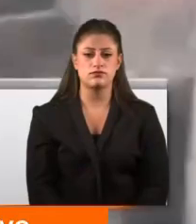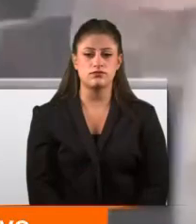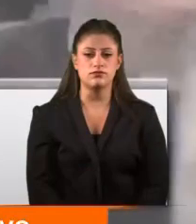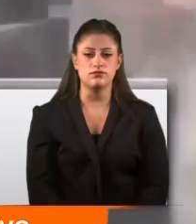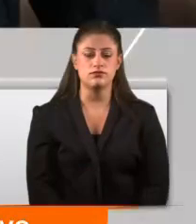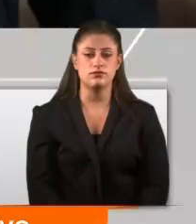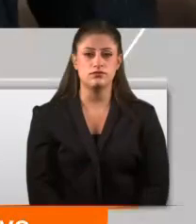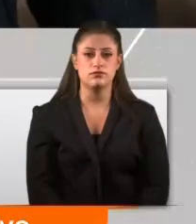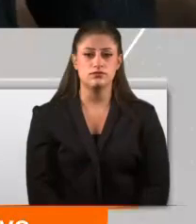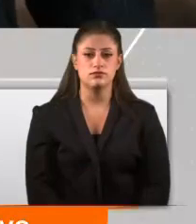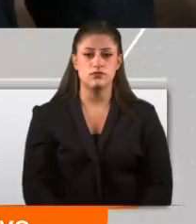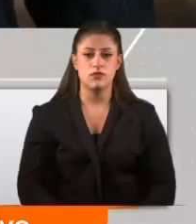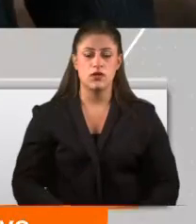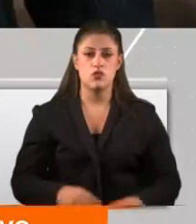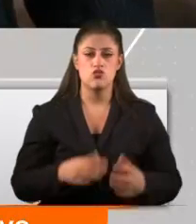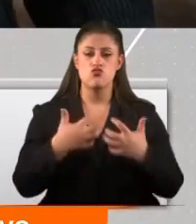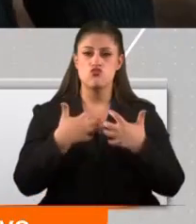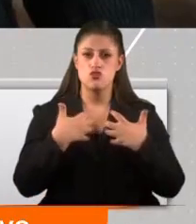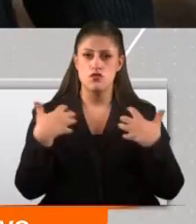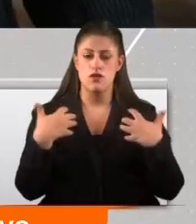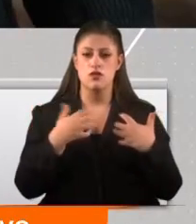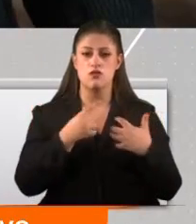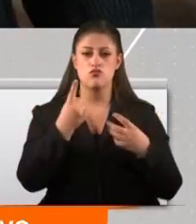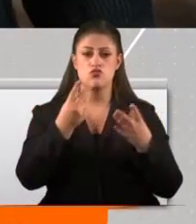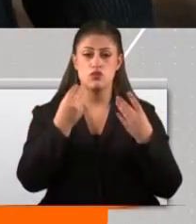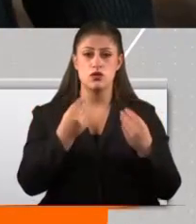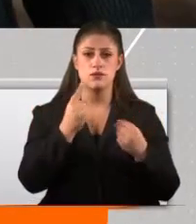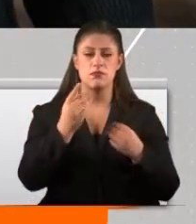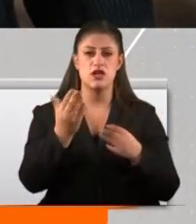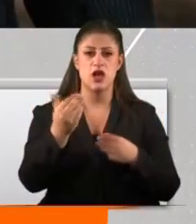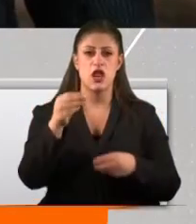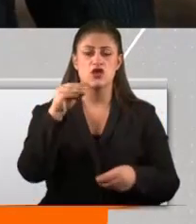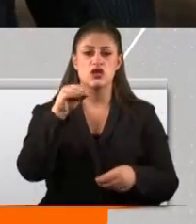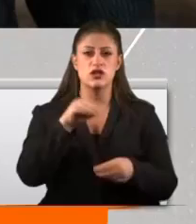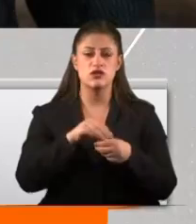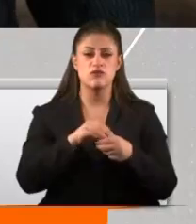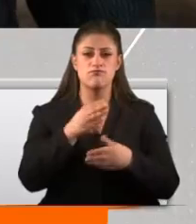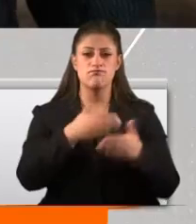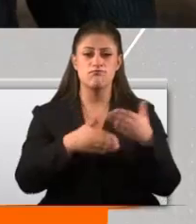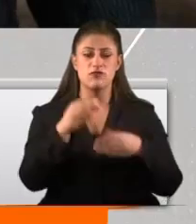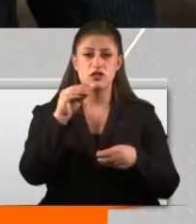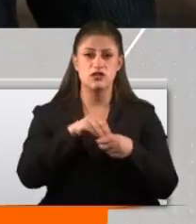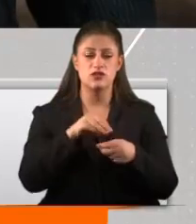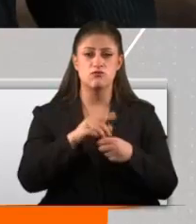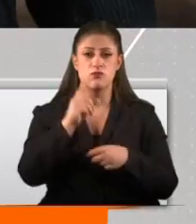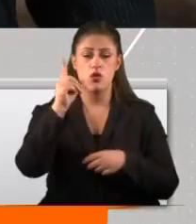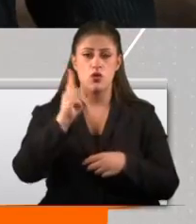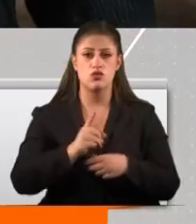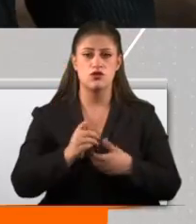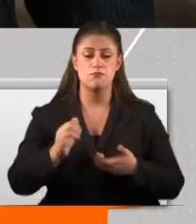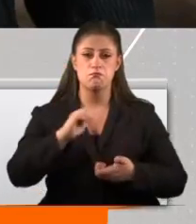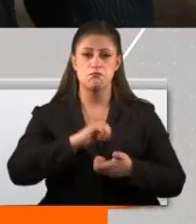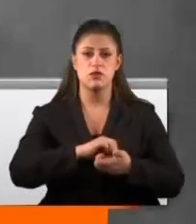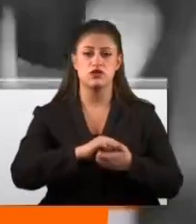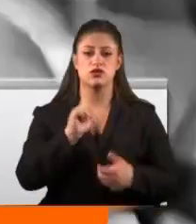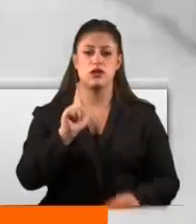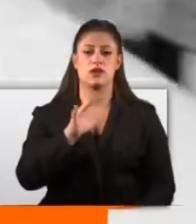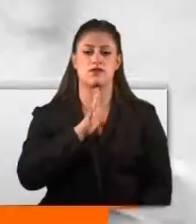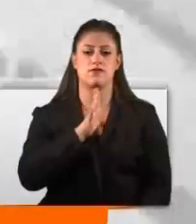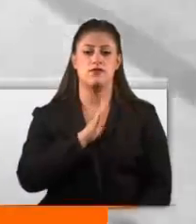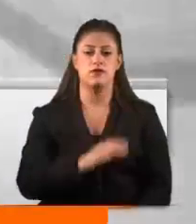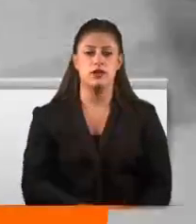karşıyayız Güvenliği ve müreffeh bir gelecek inşa edebilmek için öncelikle barışa ihtiyacımız